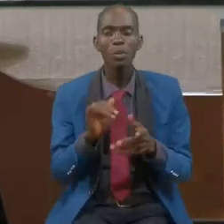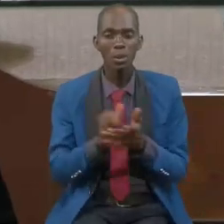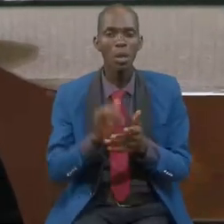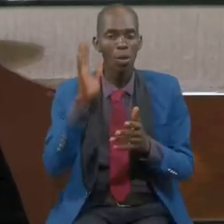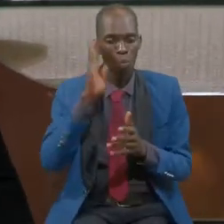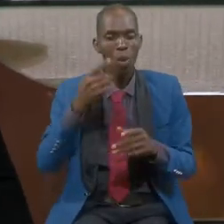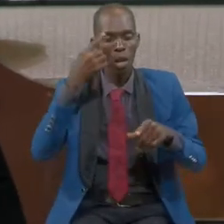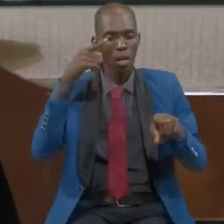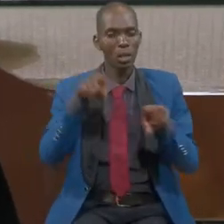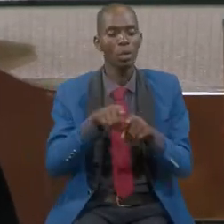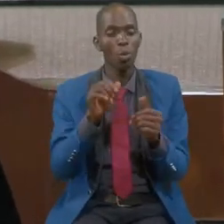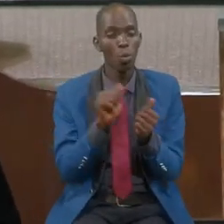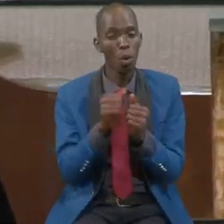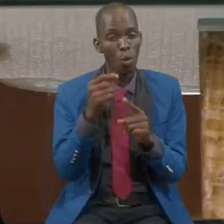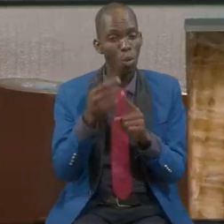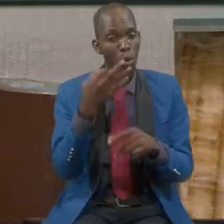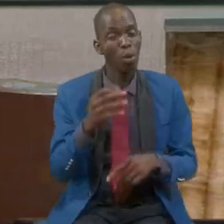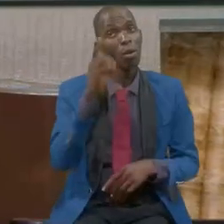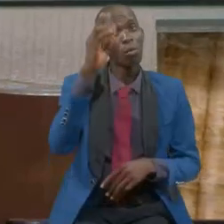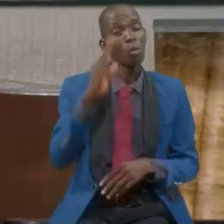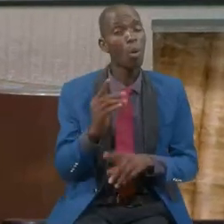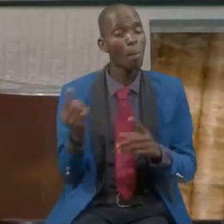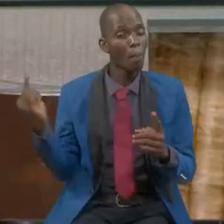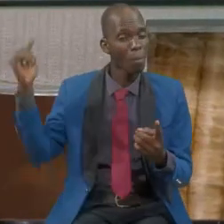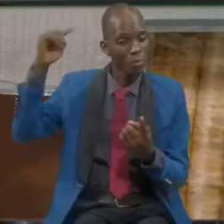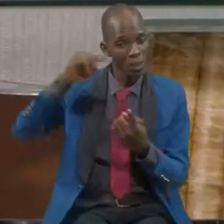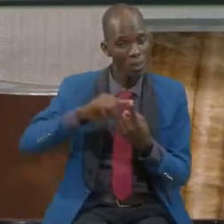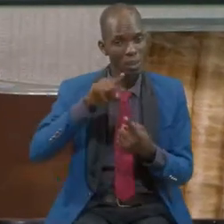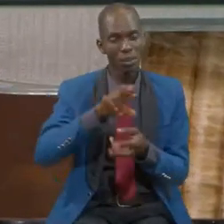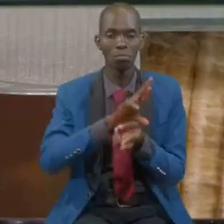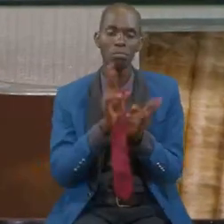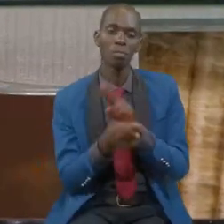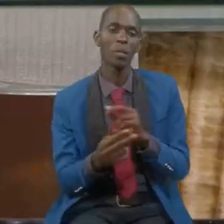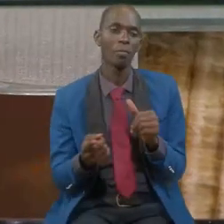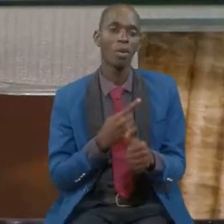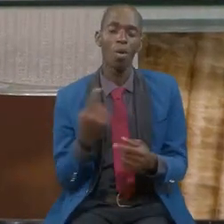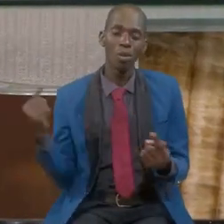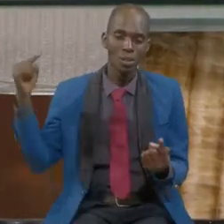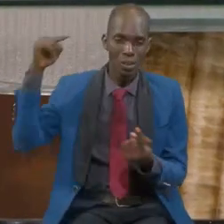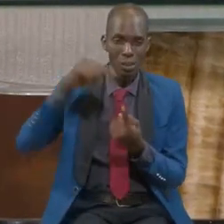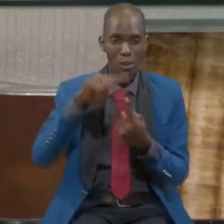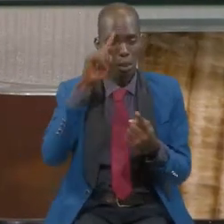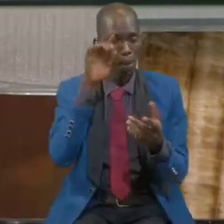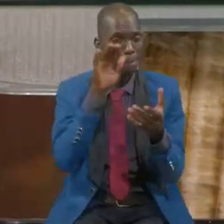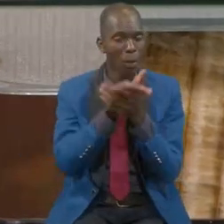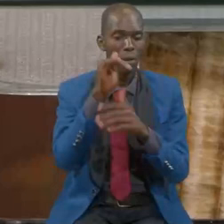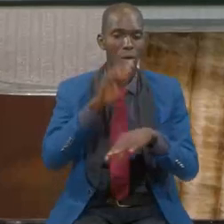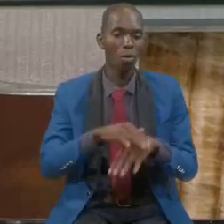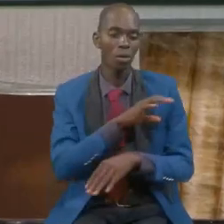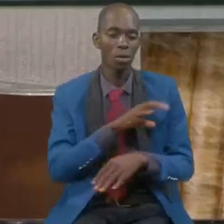vont accorder, qui vont s'accorder à la parole de Dieu. Mais si on ne se repent